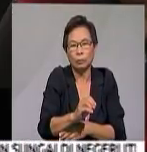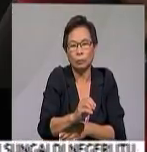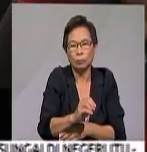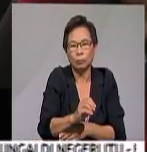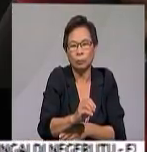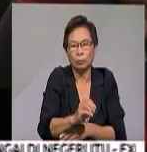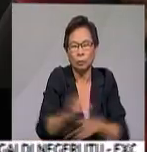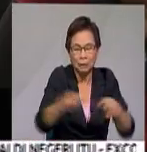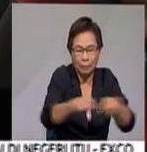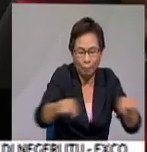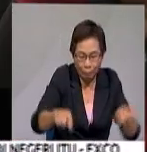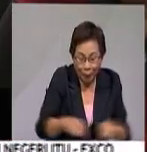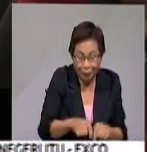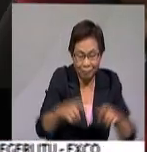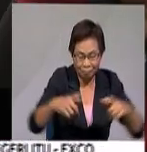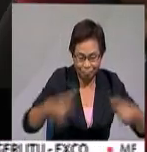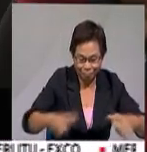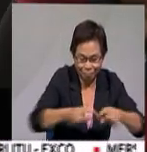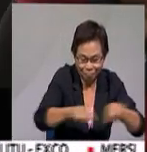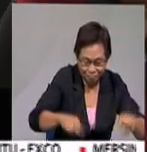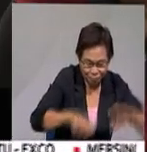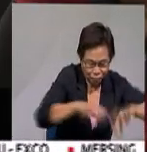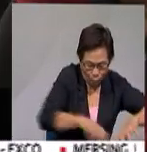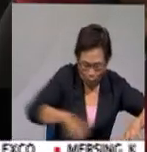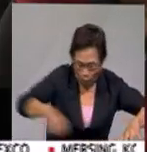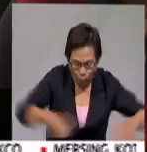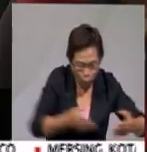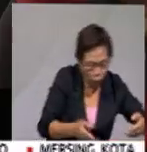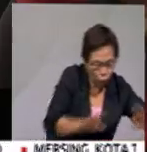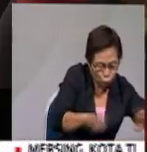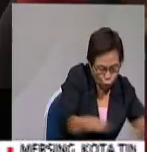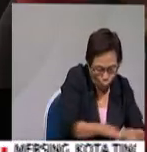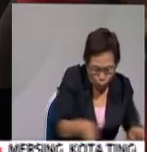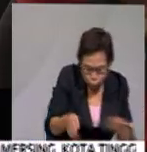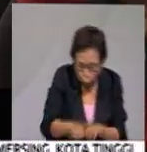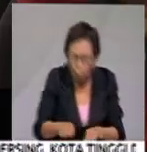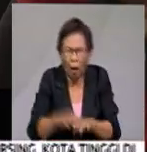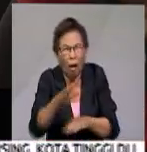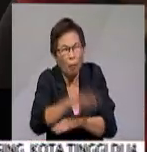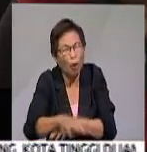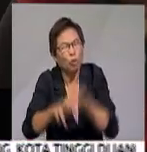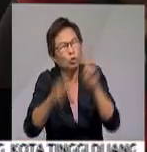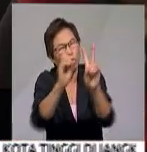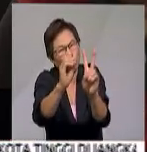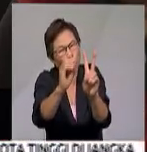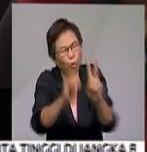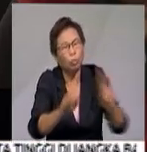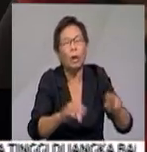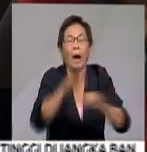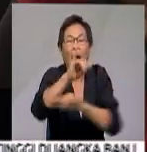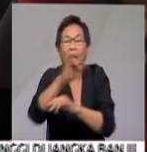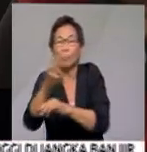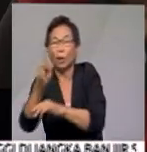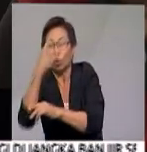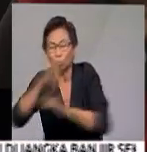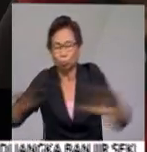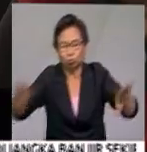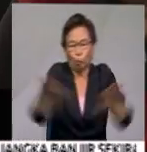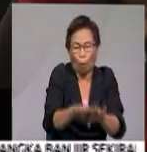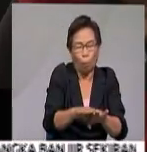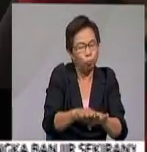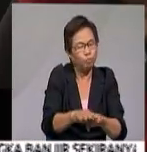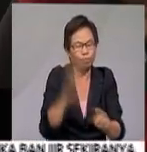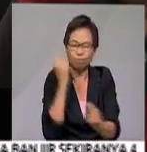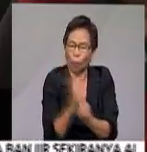manhole ni. So di sana terdapat 20 lebih manhole. So IWK bersetuju untuk siukan, permanent